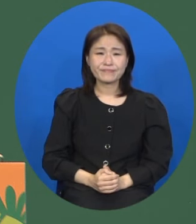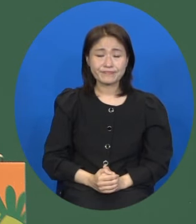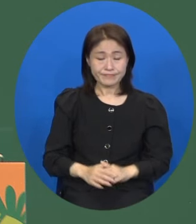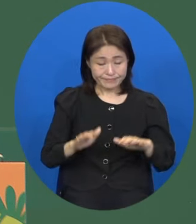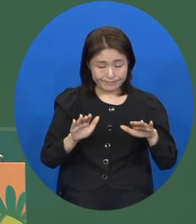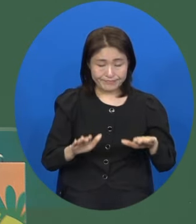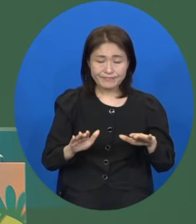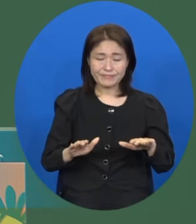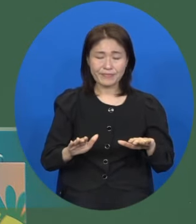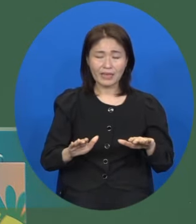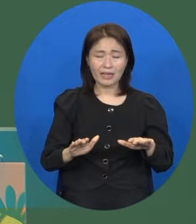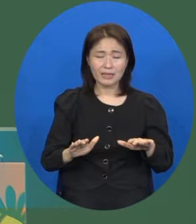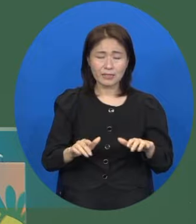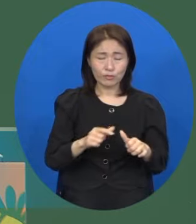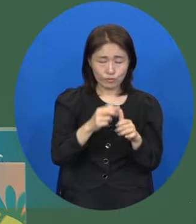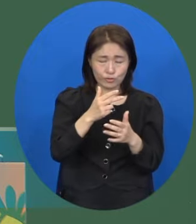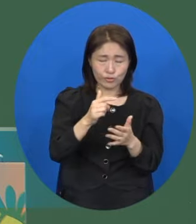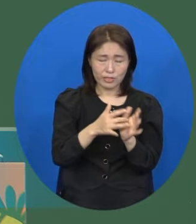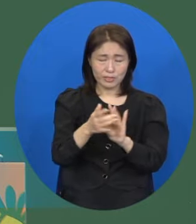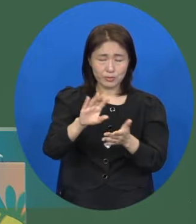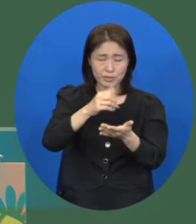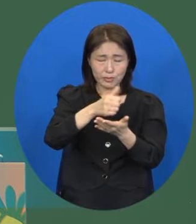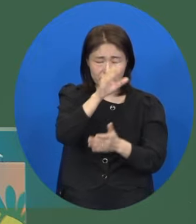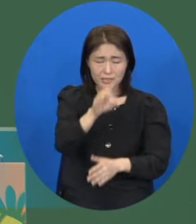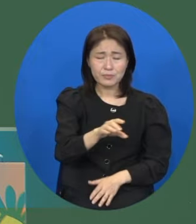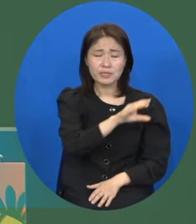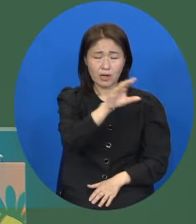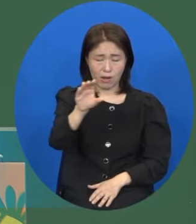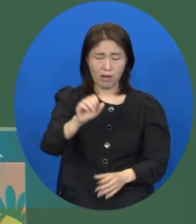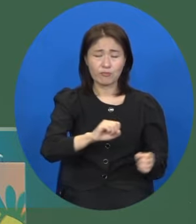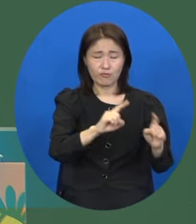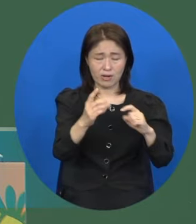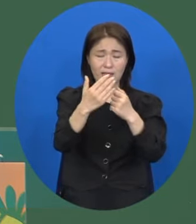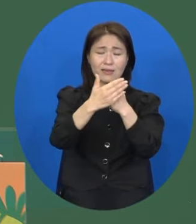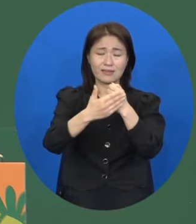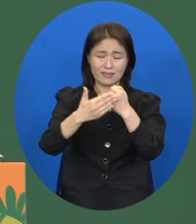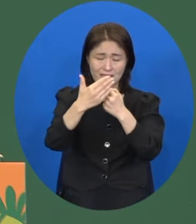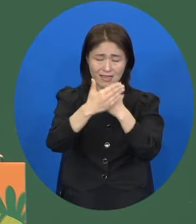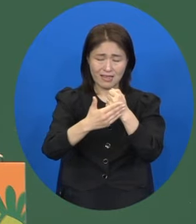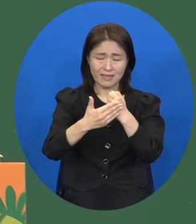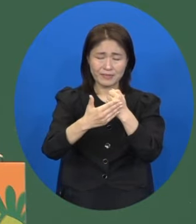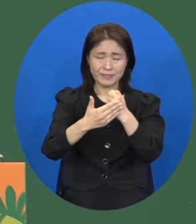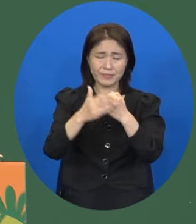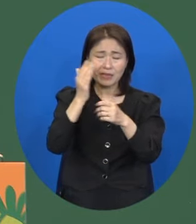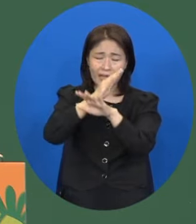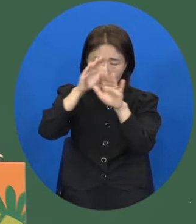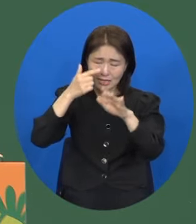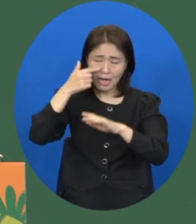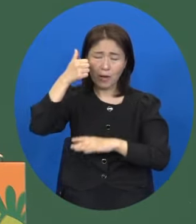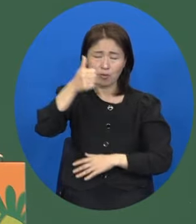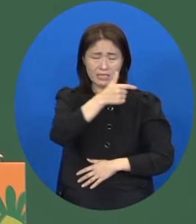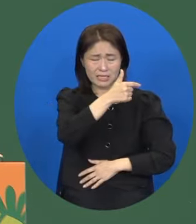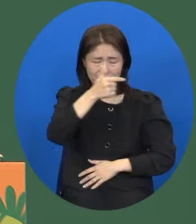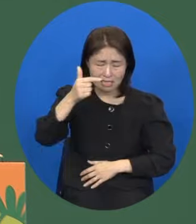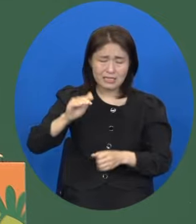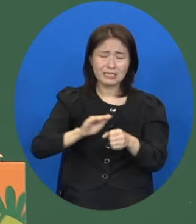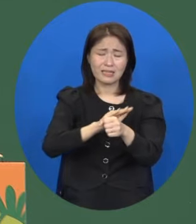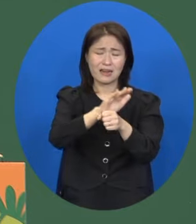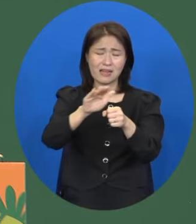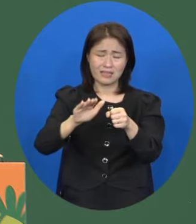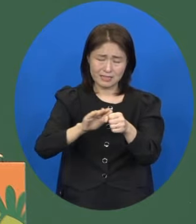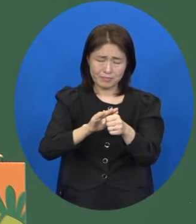이제는 우리 구주 예수 그리스도의 십자가와 부활의 은혜와 하늘아버지의 크신